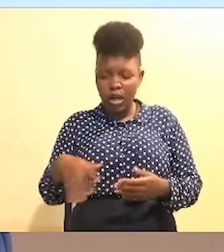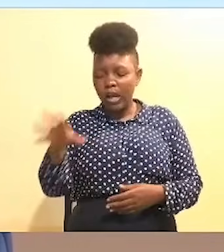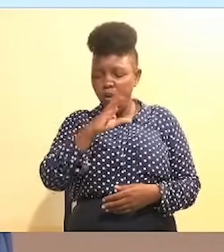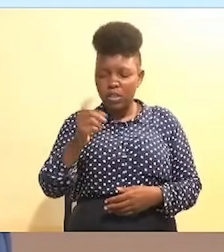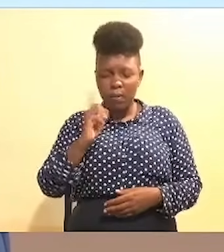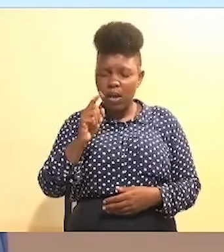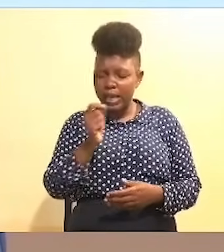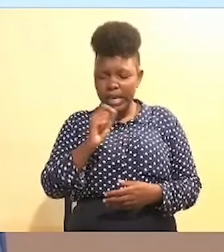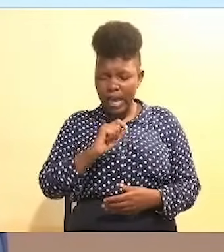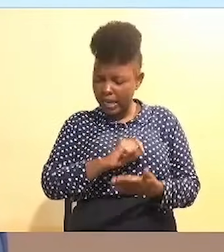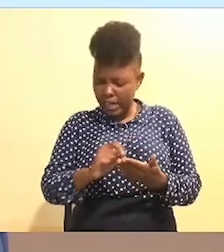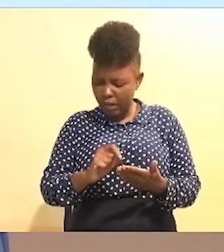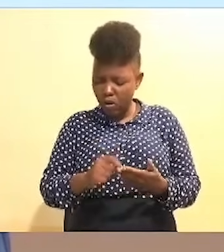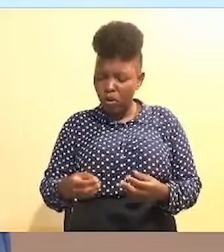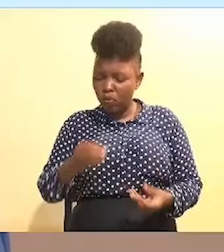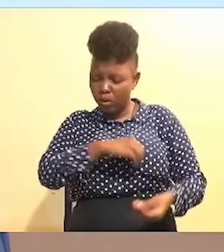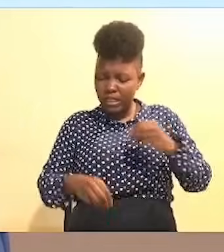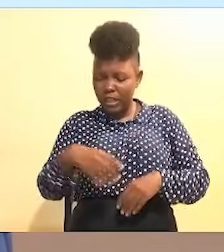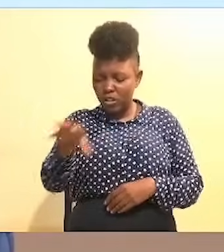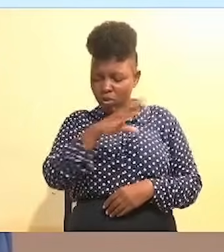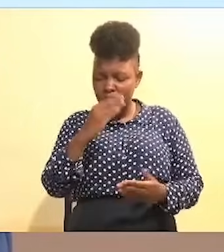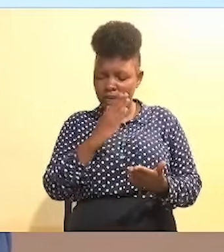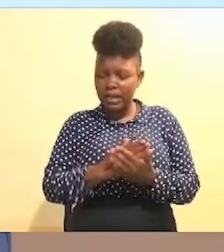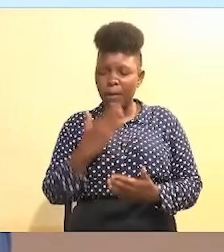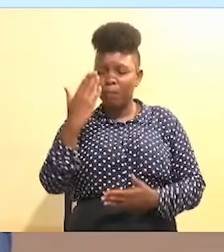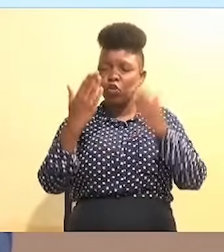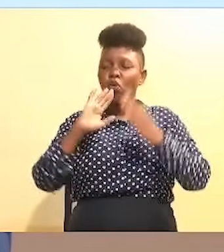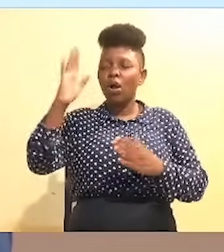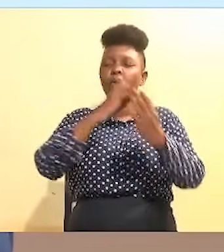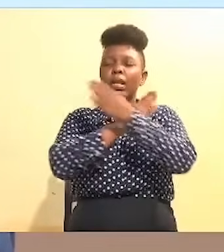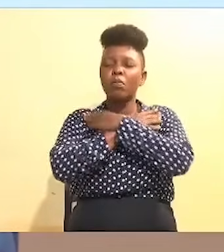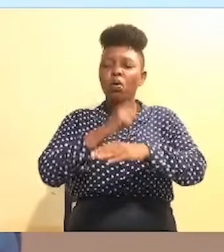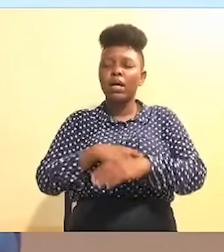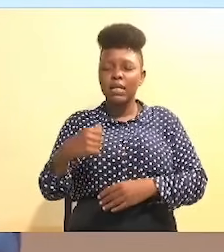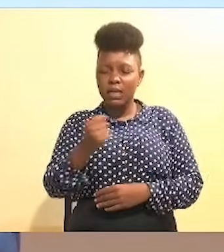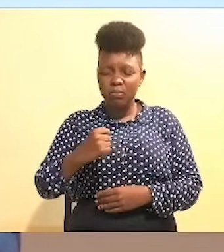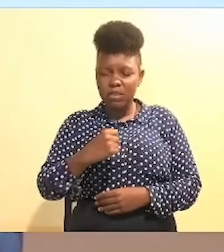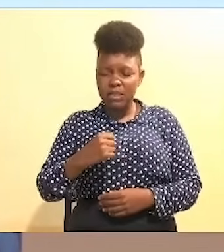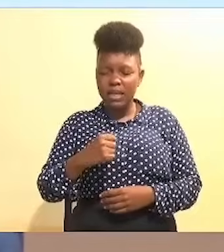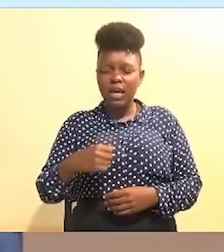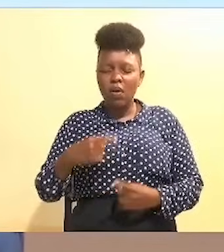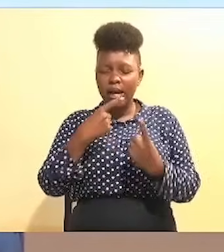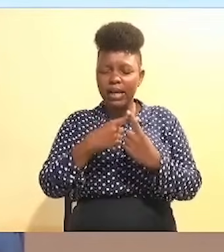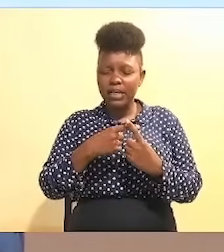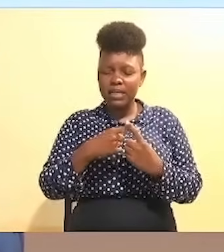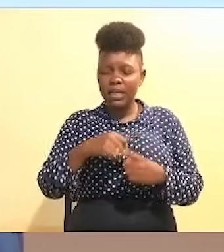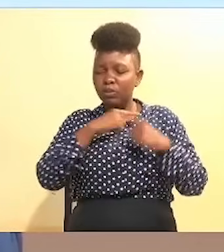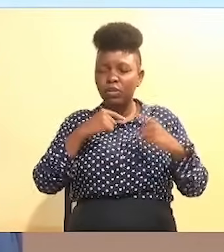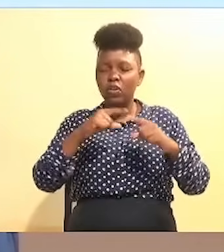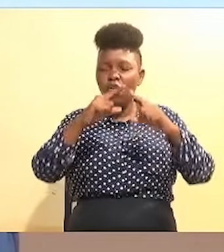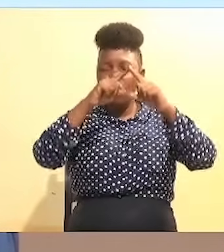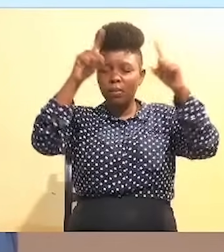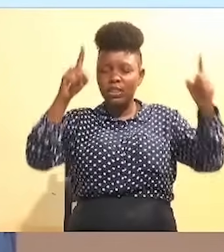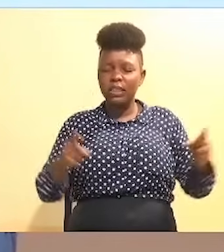hayajaandikwa tunayachanganya yote katika mkono wako wa neema. Wakati wazee wa kanisa na mchungaji wameshika hilo boxi, ikawe ni kama mikono ya Musa